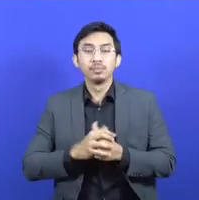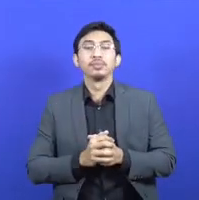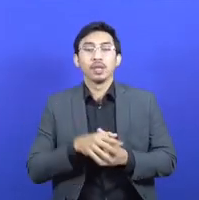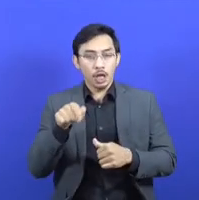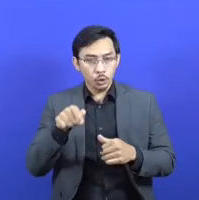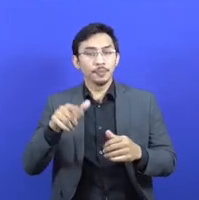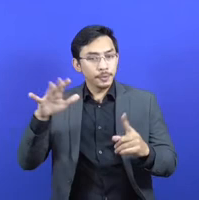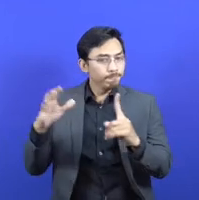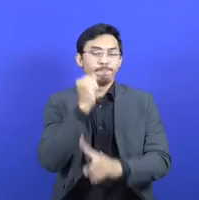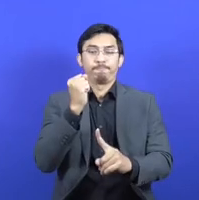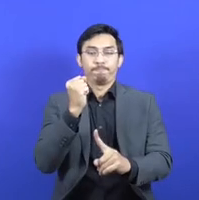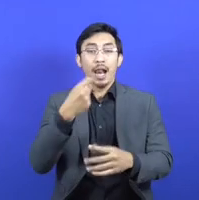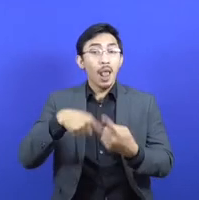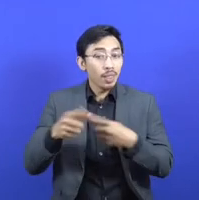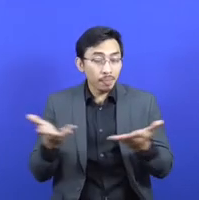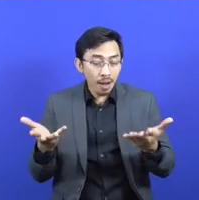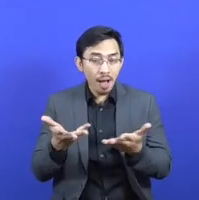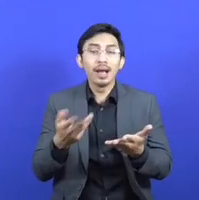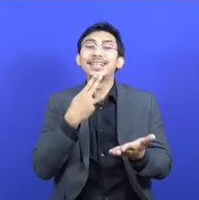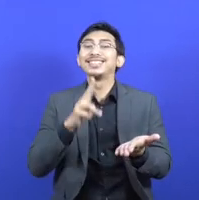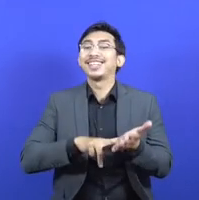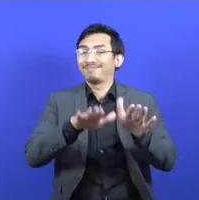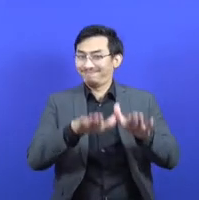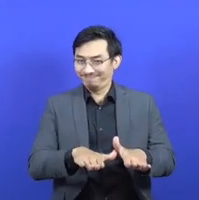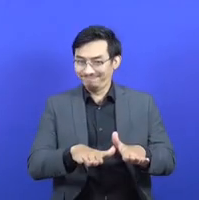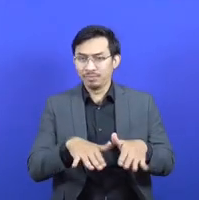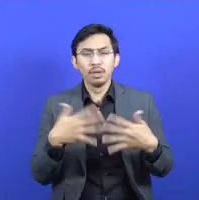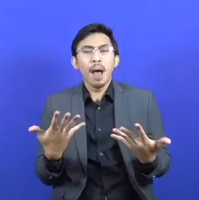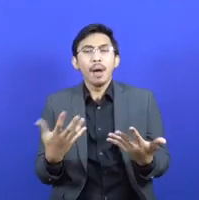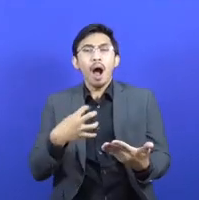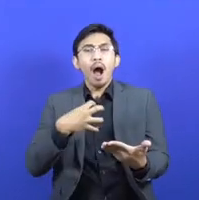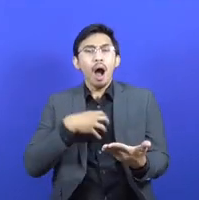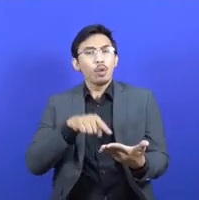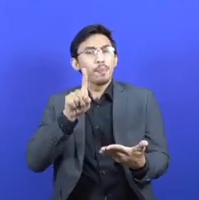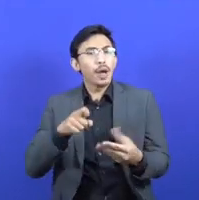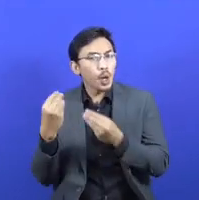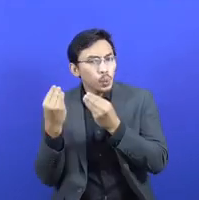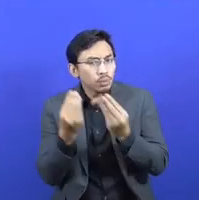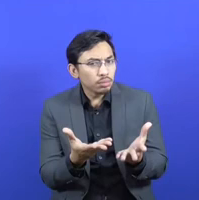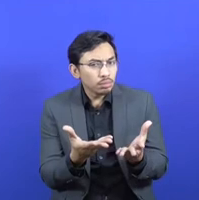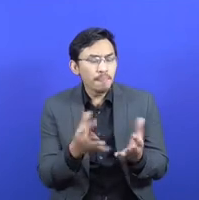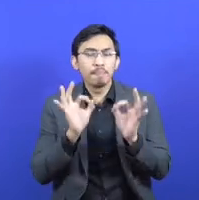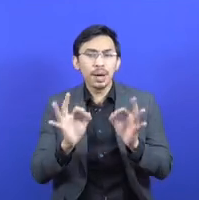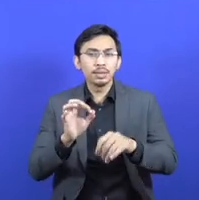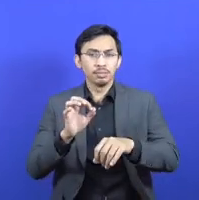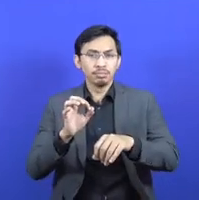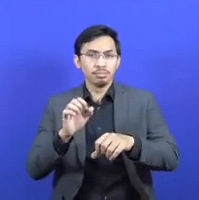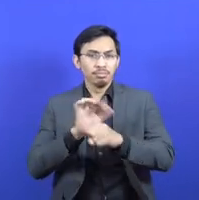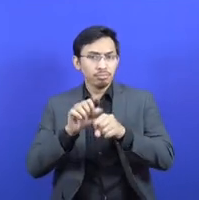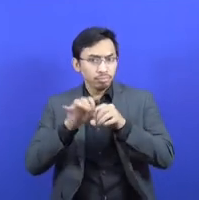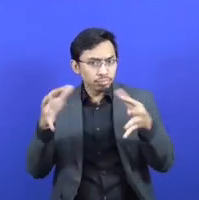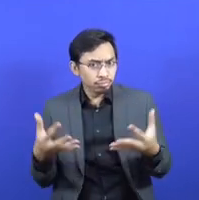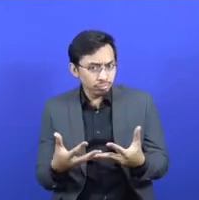yang diwujudkan seperti misalnya lewat tempat izin tinggal. Lalu, kenapa hak ini perlu dijamin saat